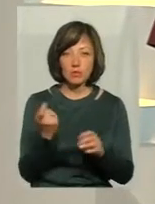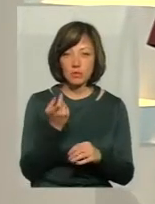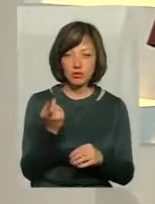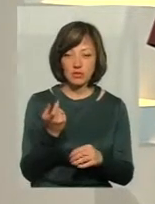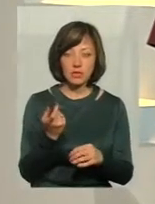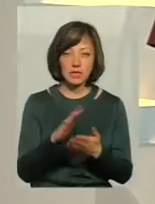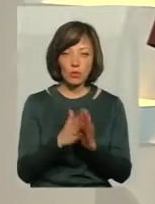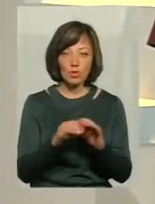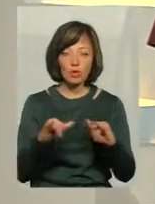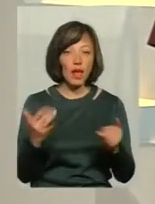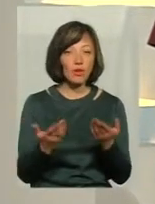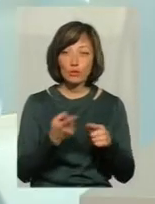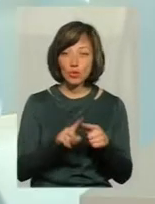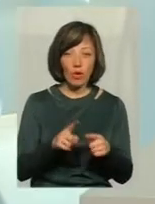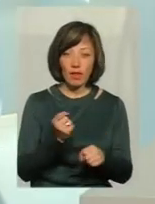розвитку. І якщо того не робити,